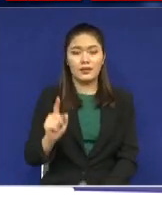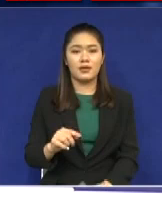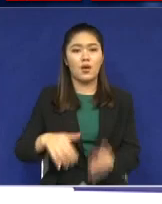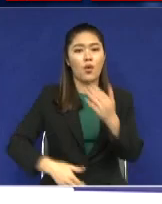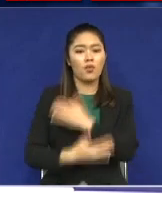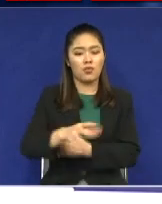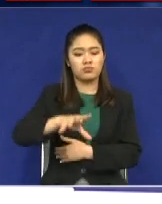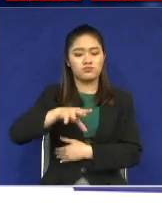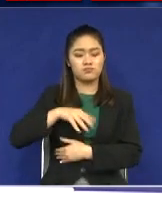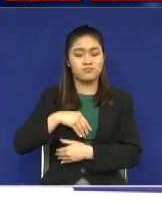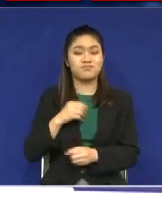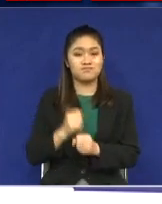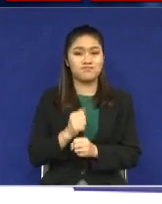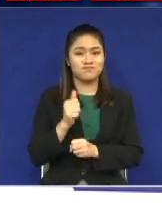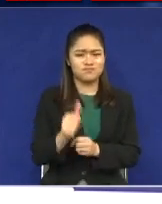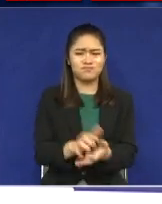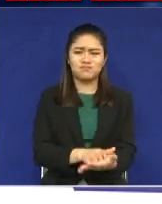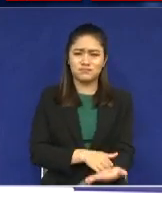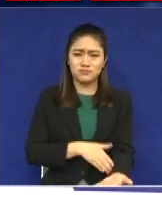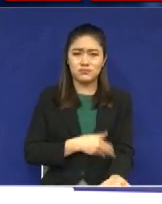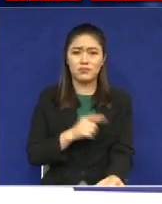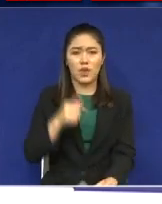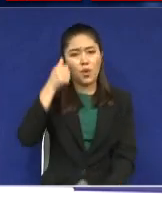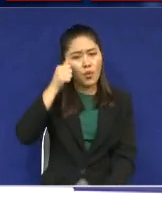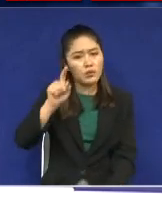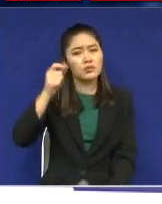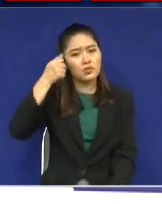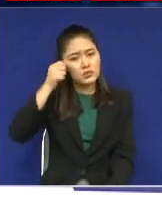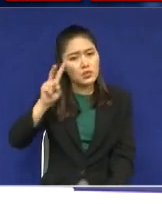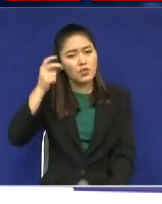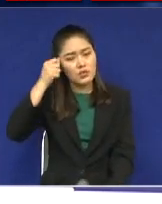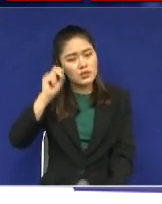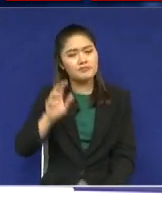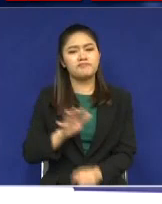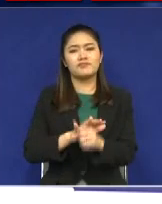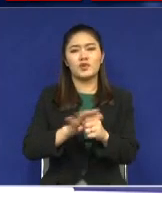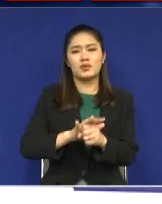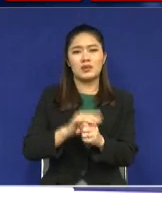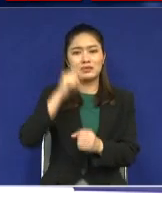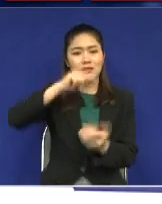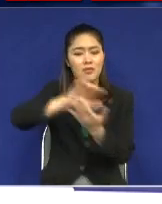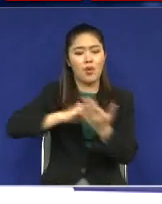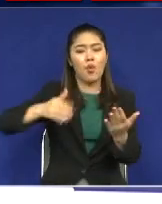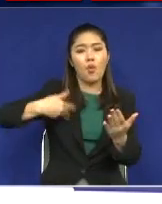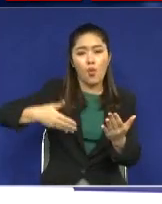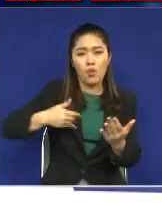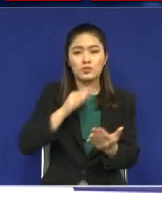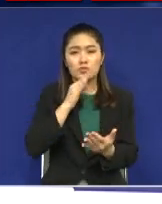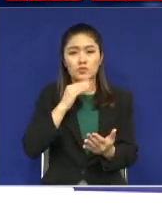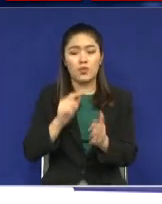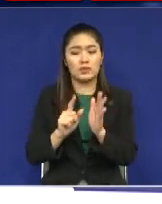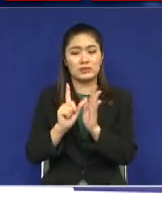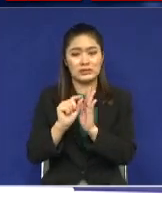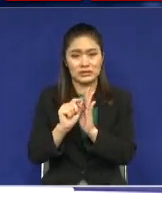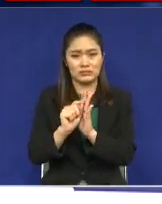สที่เชื้อจะอยู่ในสภาพแวดล้อมได้นานระดับหลายๆวันนี่คงไม่ได้สูงมากบ้านเราร้อนจัดนะครับขนาดอุณหภูมิที่10องศ